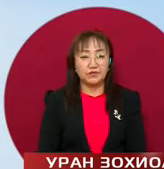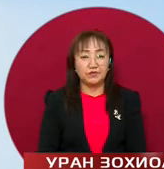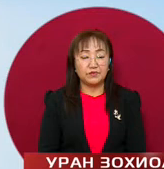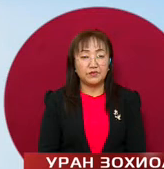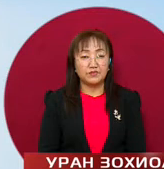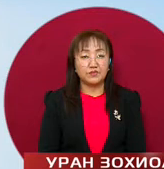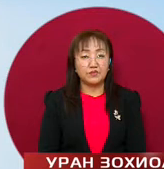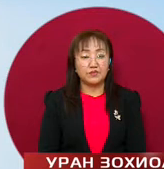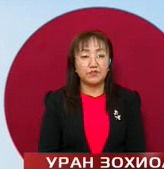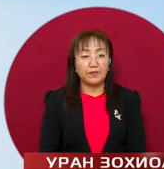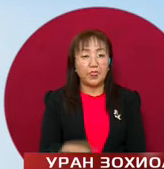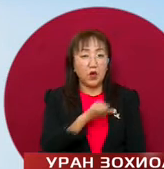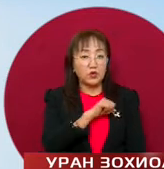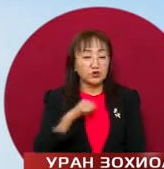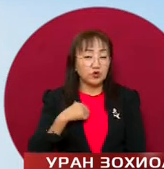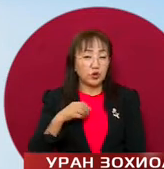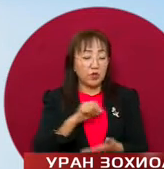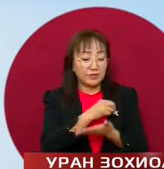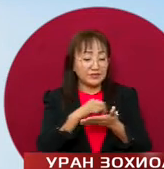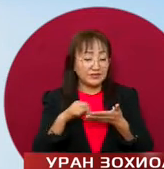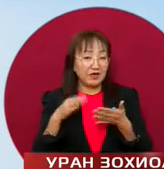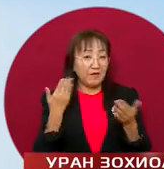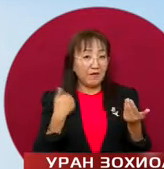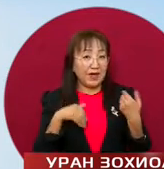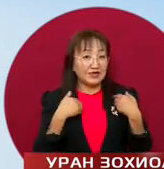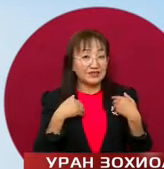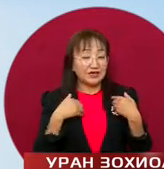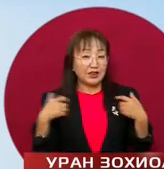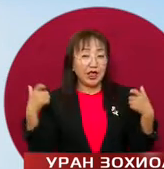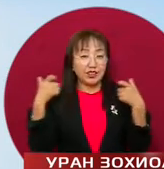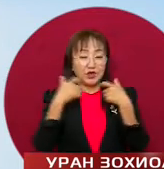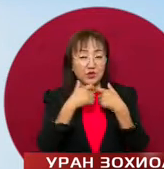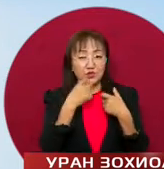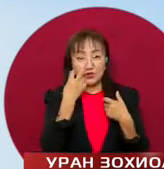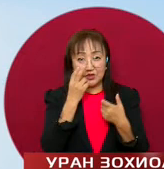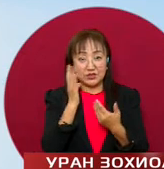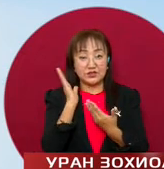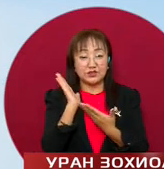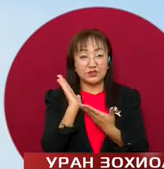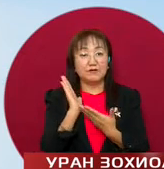За өөрсдийн бичснээ багшийнхаа олсон төрсөлтөө бүгдээрээ тулгая хүүхдүүд.